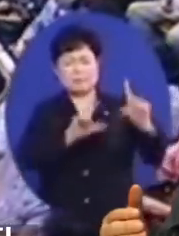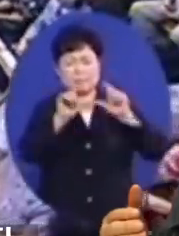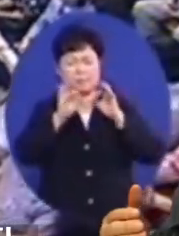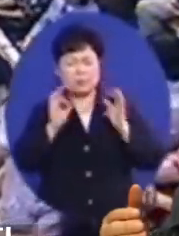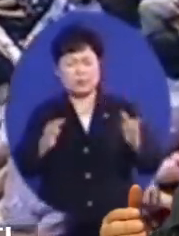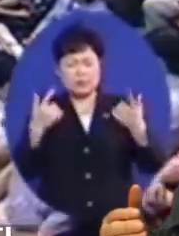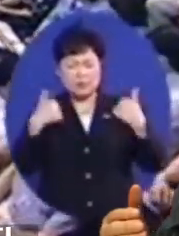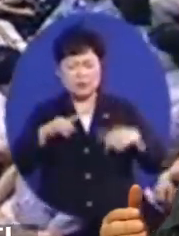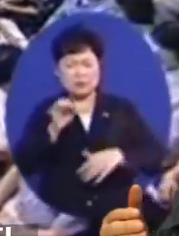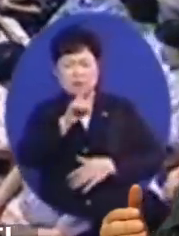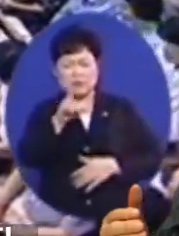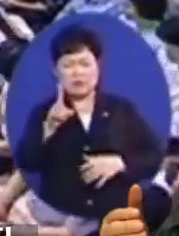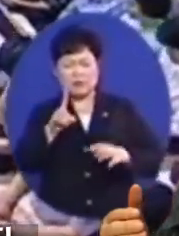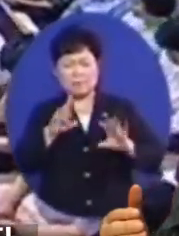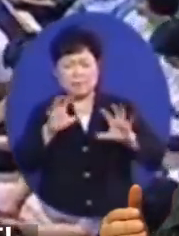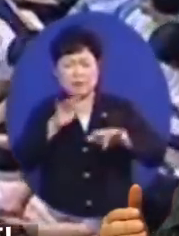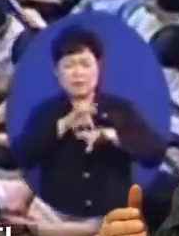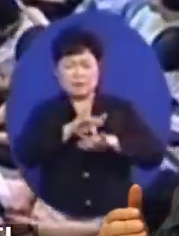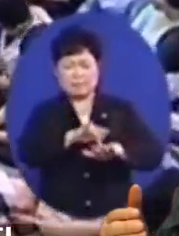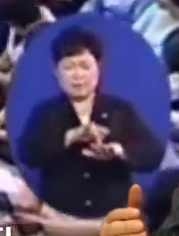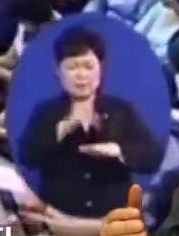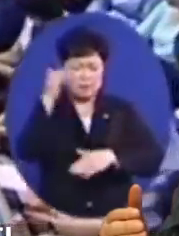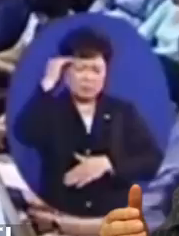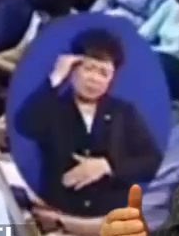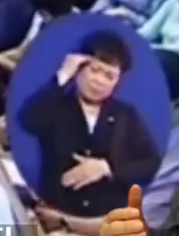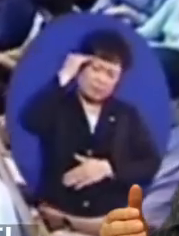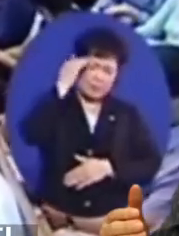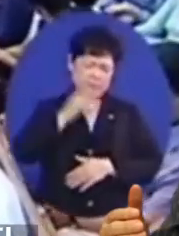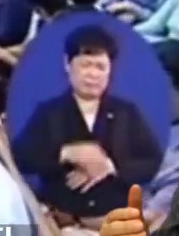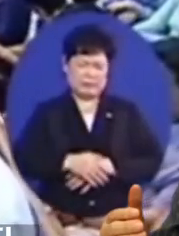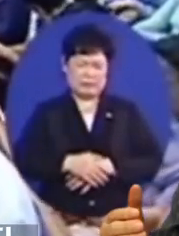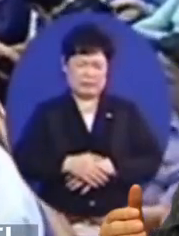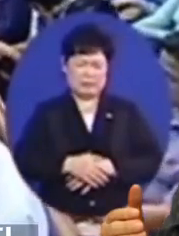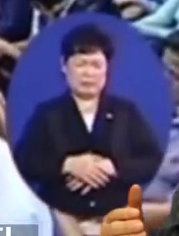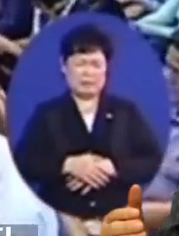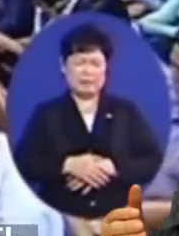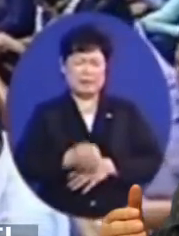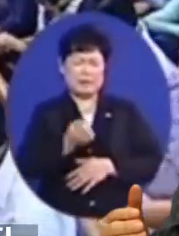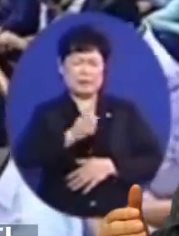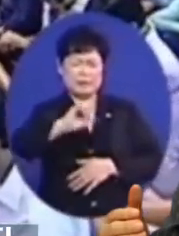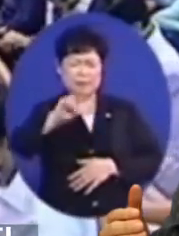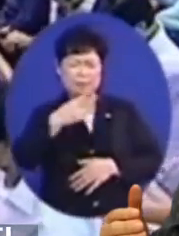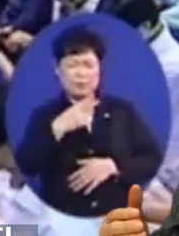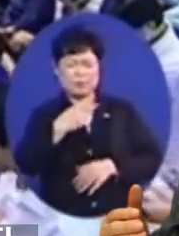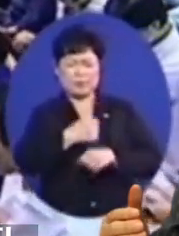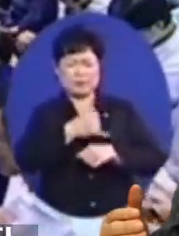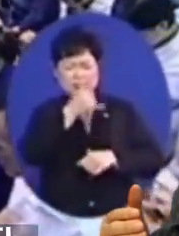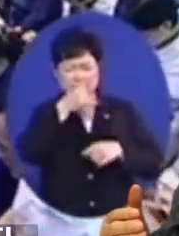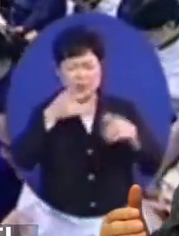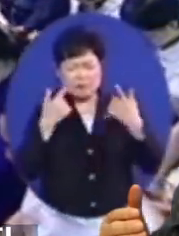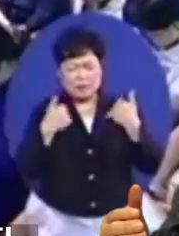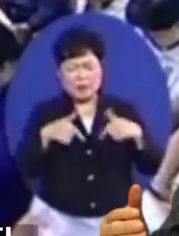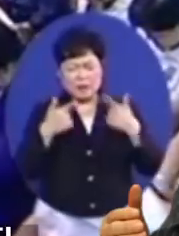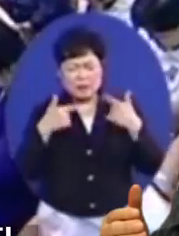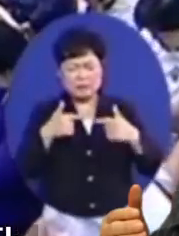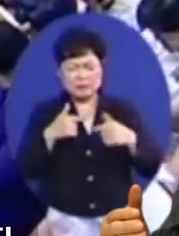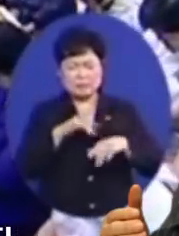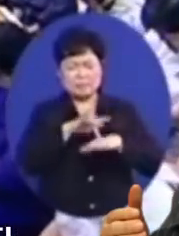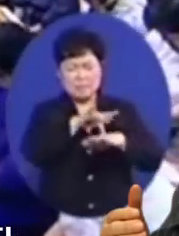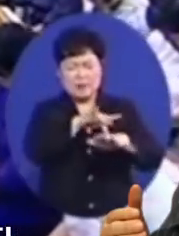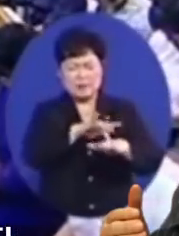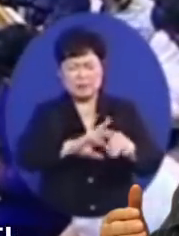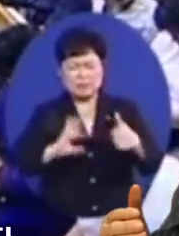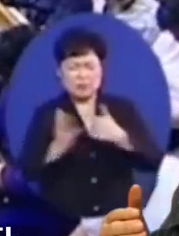항상 아말렉의 공격을 받습니다. 공격을 받지 않는다는 사람은 거짓말입니다. 항상 아말렉에 둘러싸여 있지만은